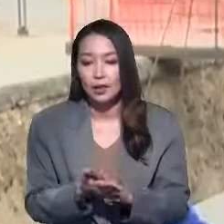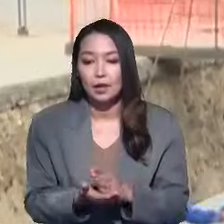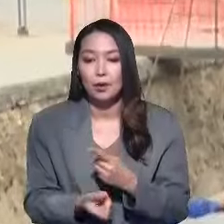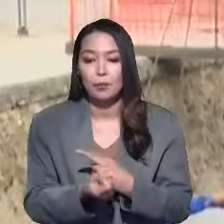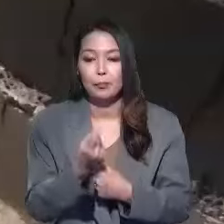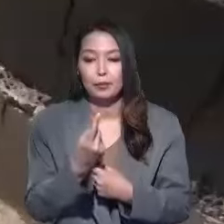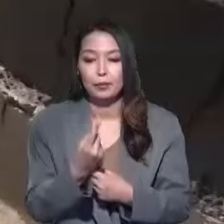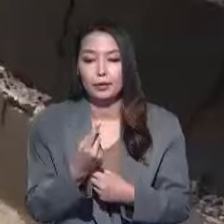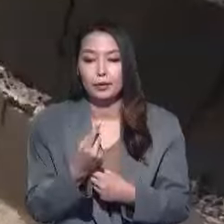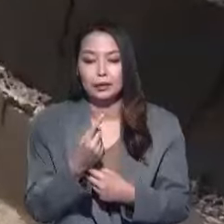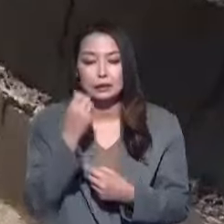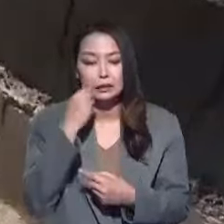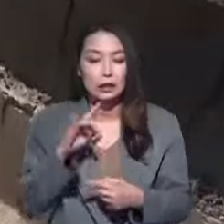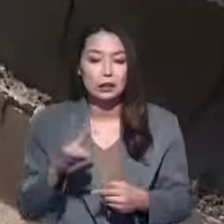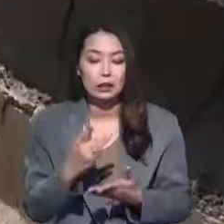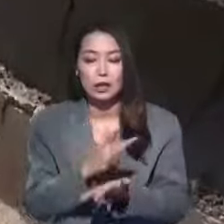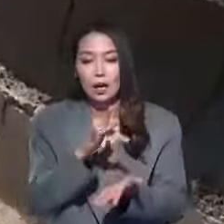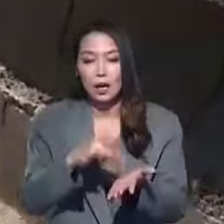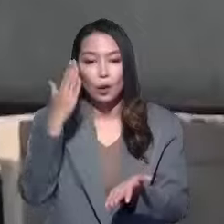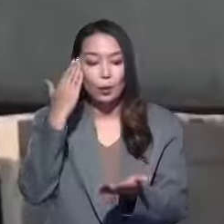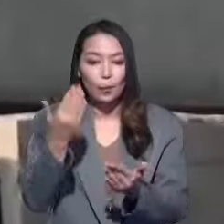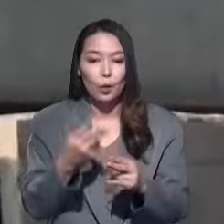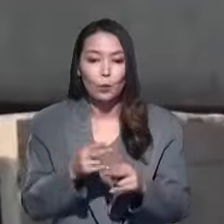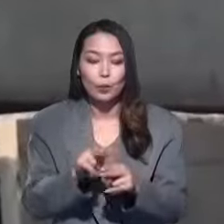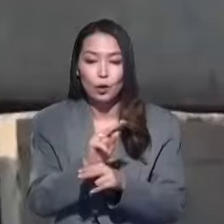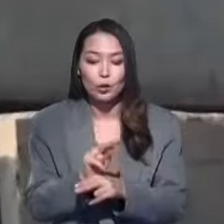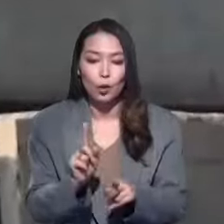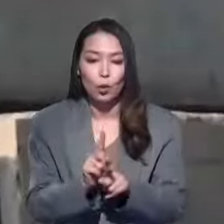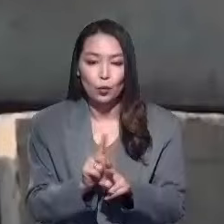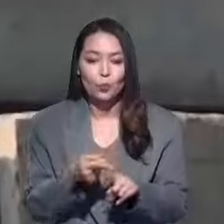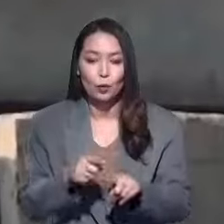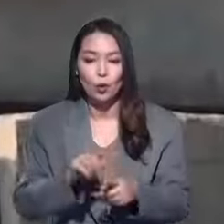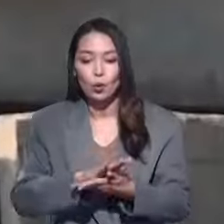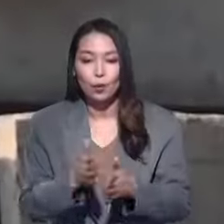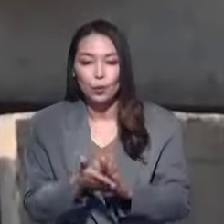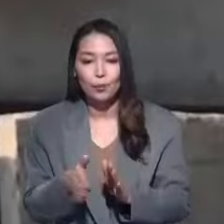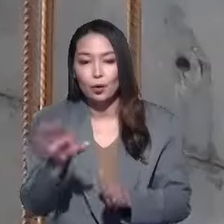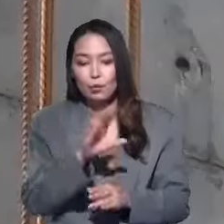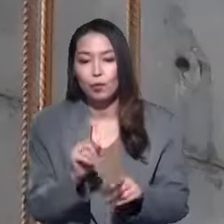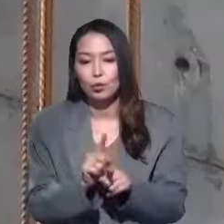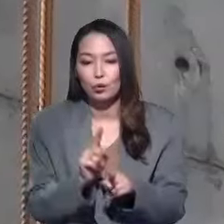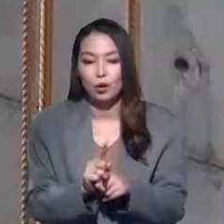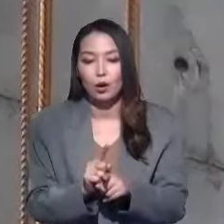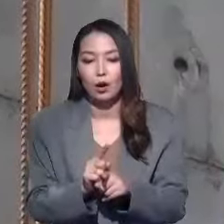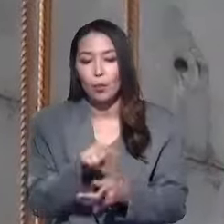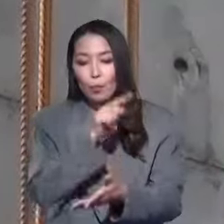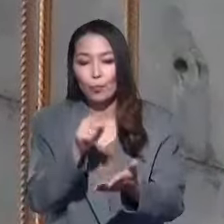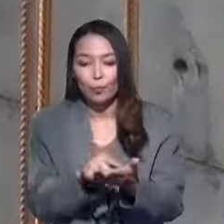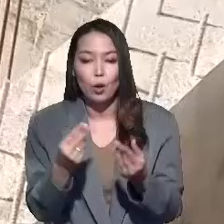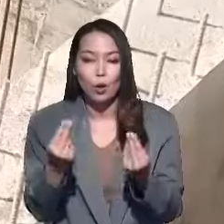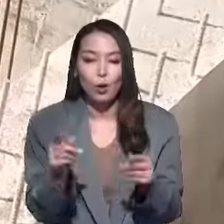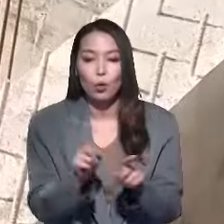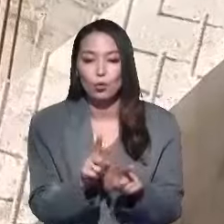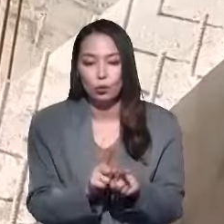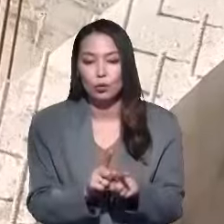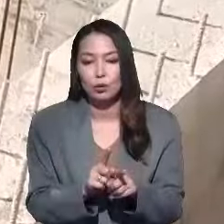төмендеп кеткен. Қала әкімдігі жылу желісінің осындай жағдайға жеткенше ай қарап отырды ма деген сауалымызға қаржы қол байлау болды